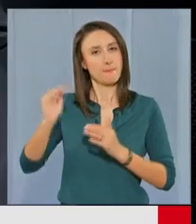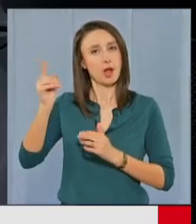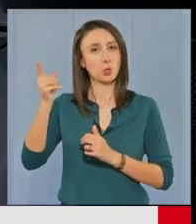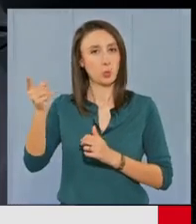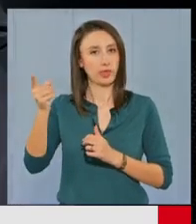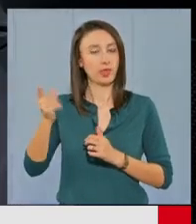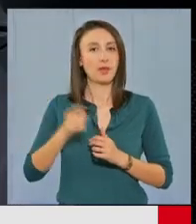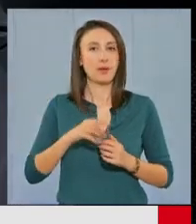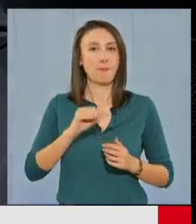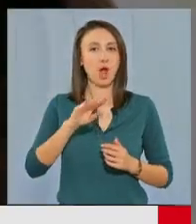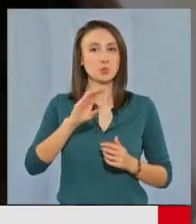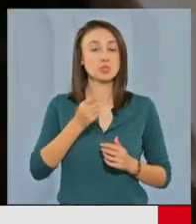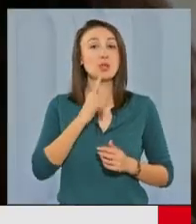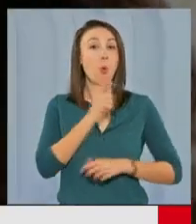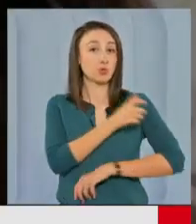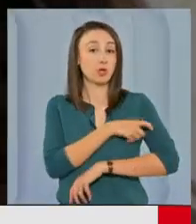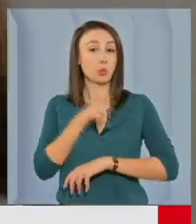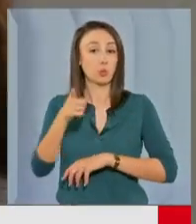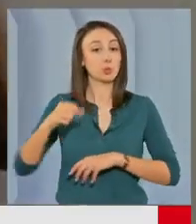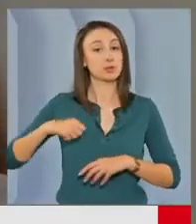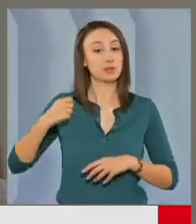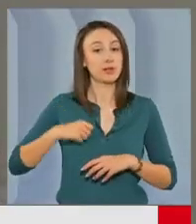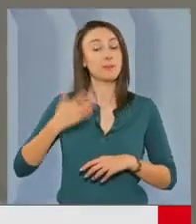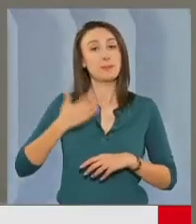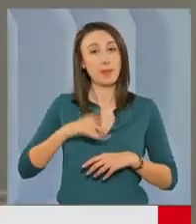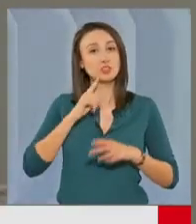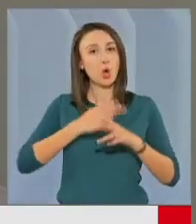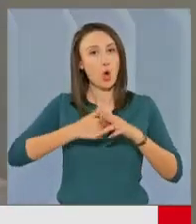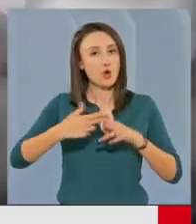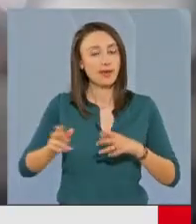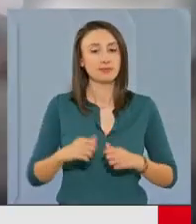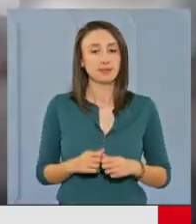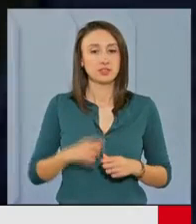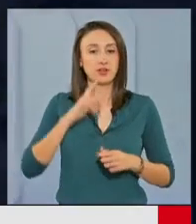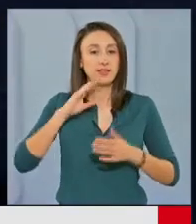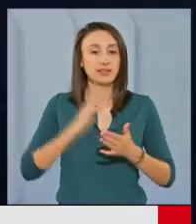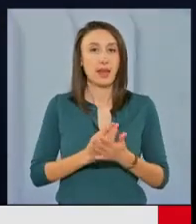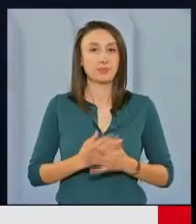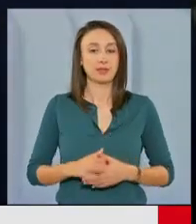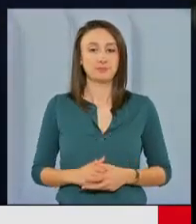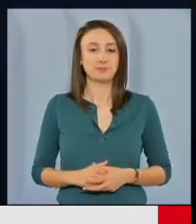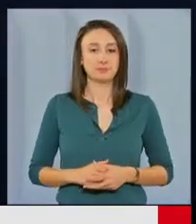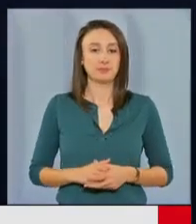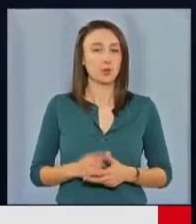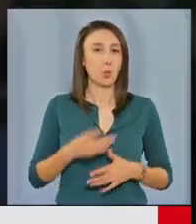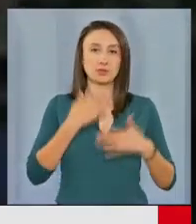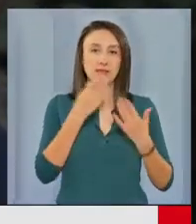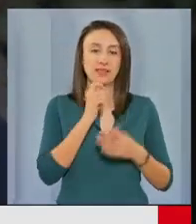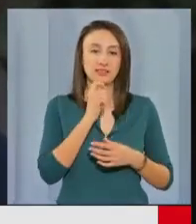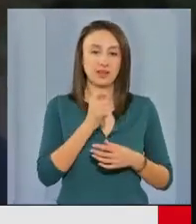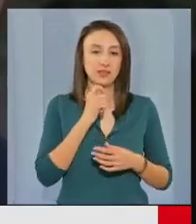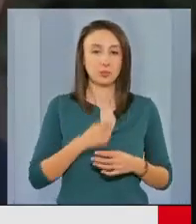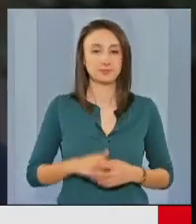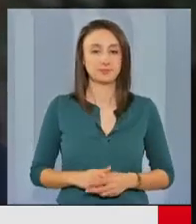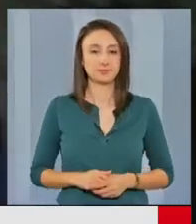și pe Marius Micloș, consilierul său, un tânăr animat de spiritul corectitudinii și al dreptății. Nu o să-ți dea niciun interviu. Mai vrei